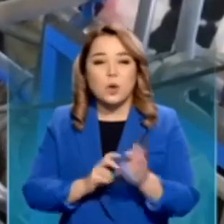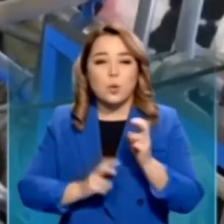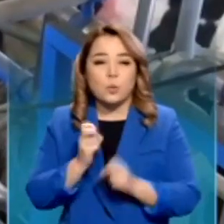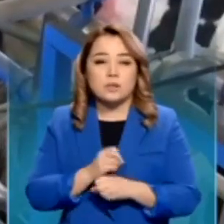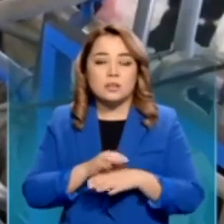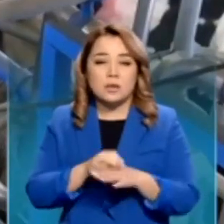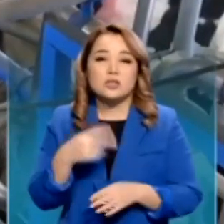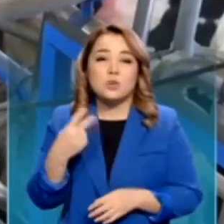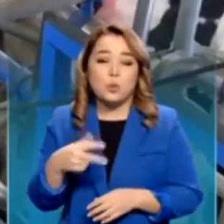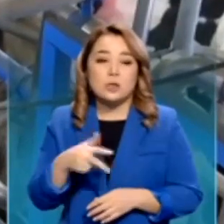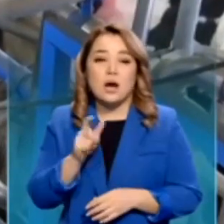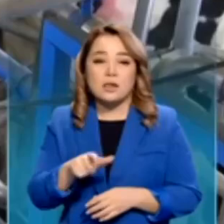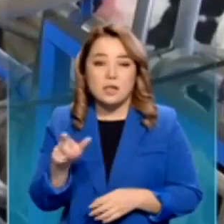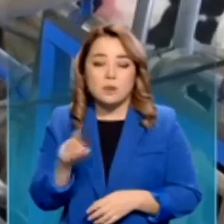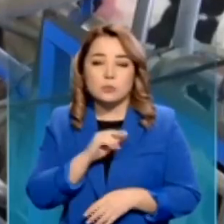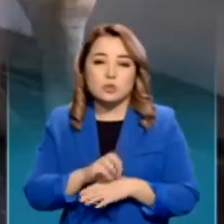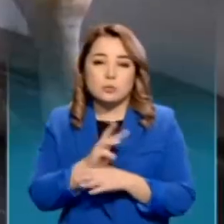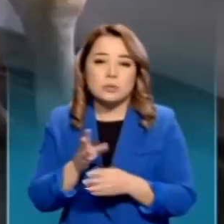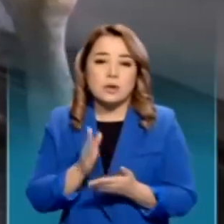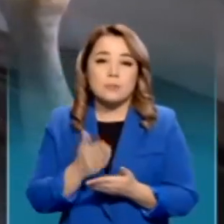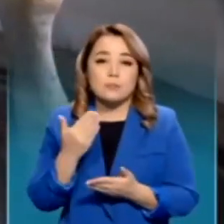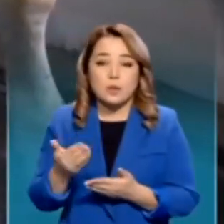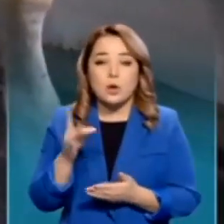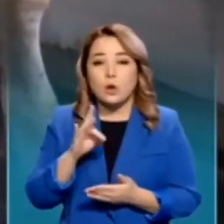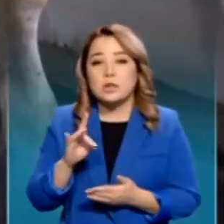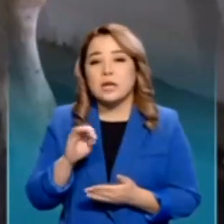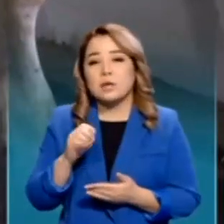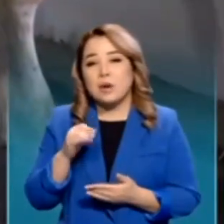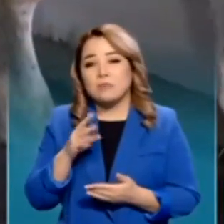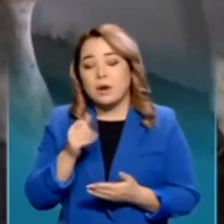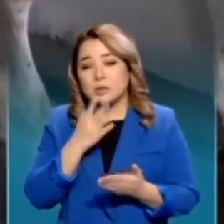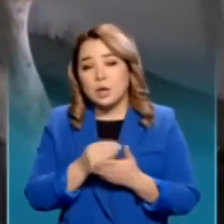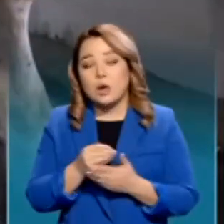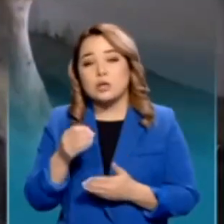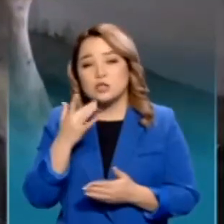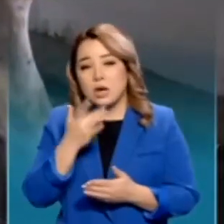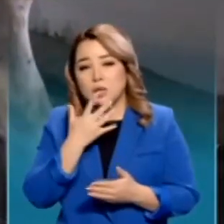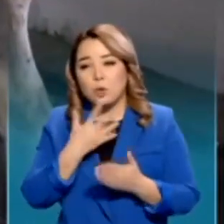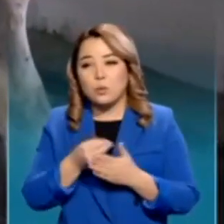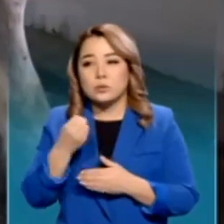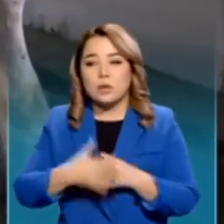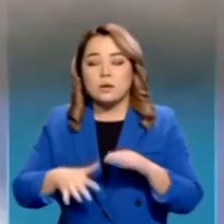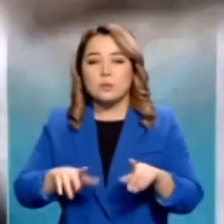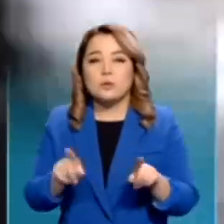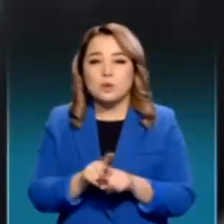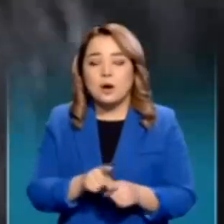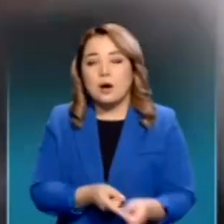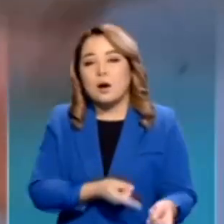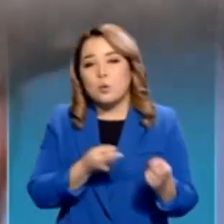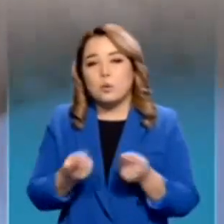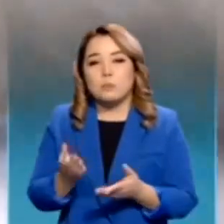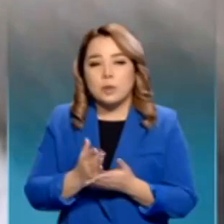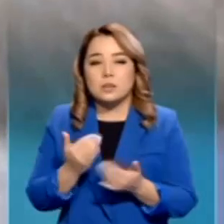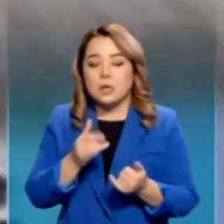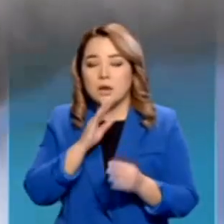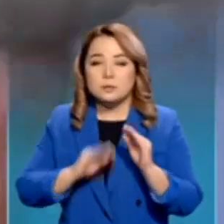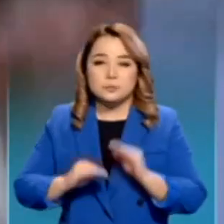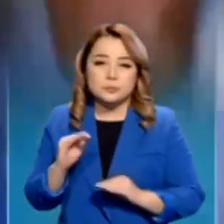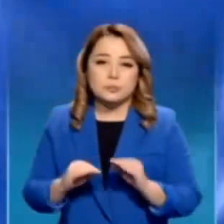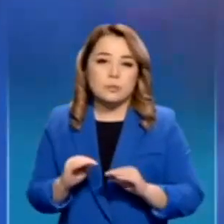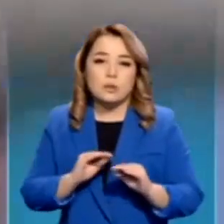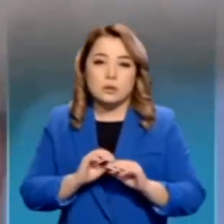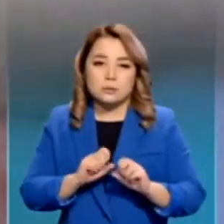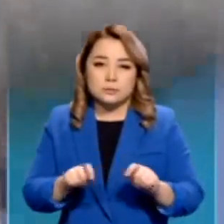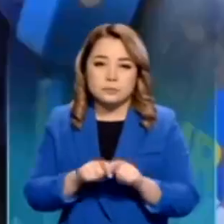ферма 30 адамды жұмыспен қамтып отыр. Солардың бірі Роза Игбаева. Жазда облыс орталығынан ауылға көшіп барған. Заманауи қондырғылар адамның